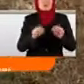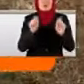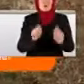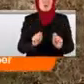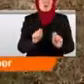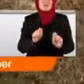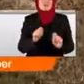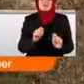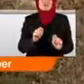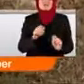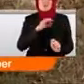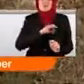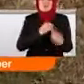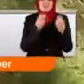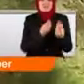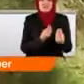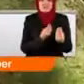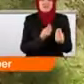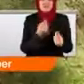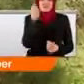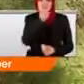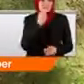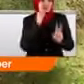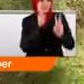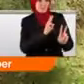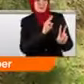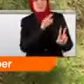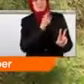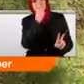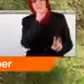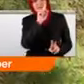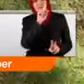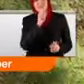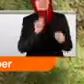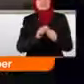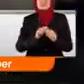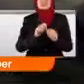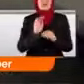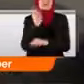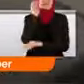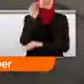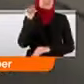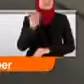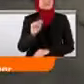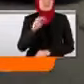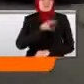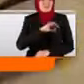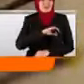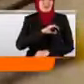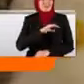Tabi bu Madalyonun sadece bir yüzü iş hayatındaki daha görünür hale gelen robotlar faydalarına rağmen